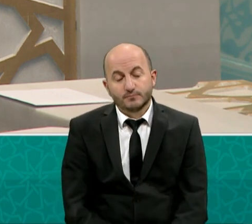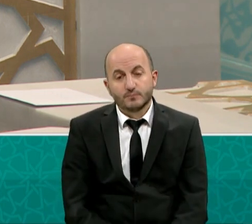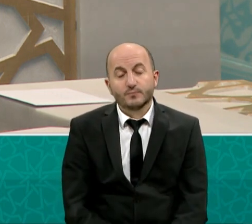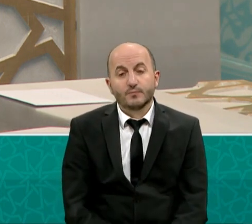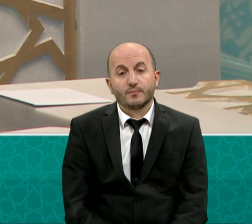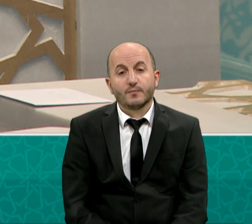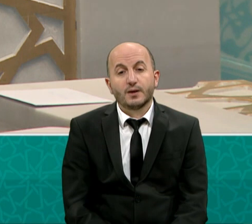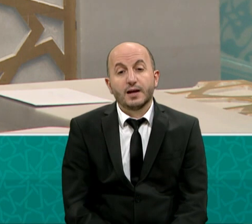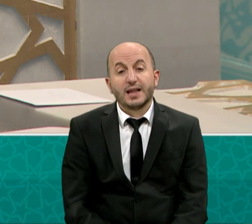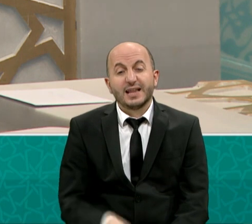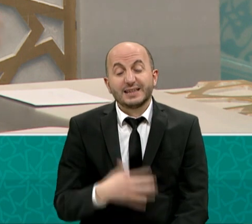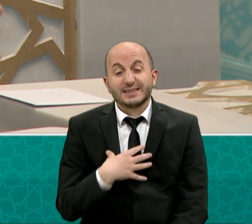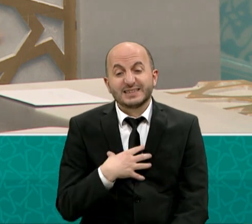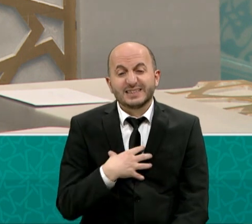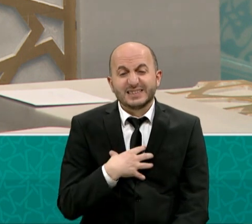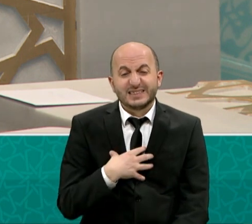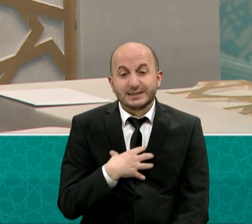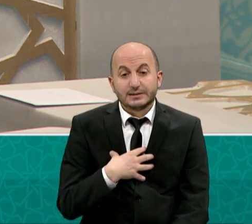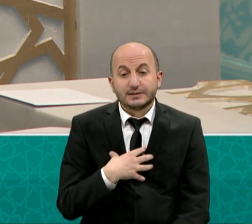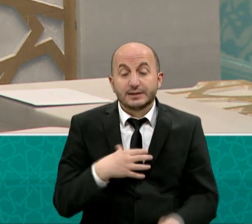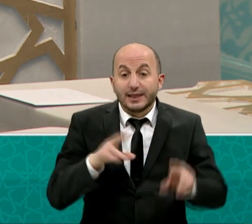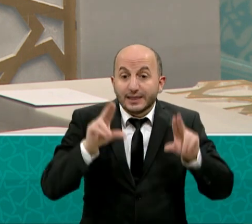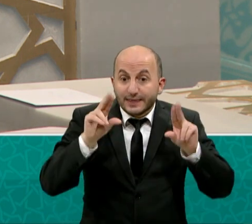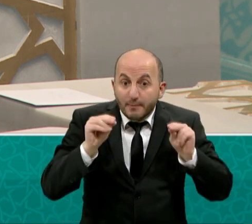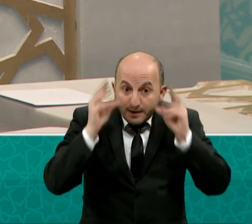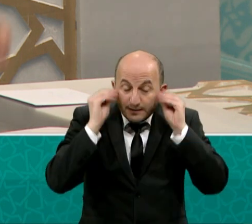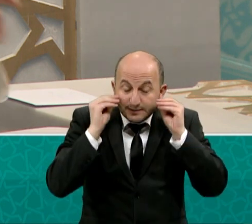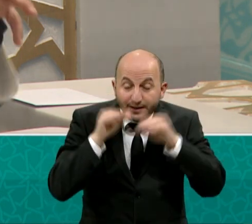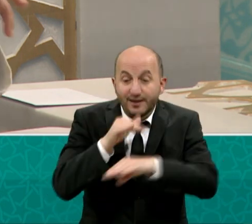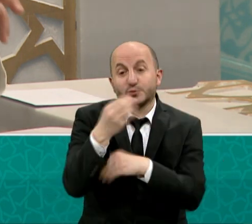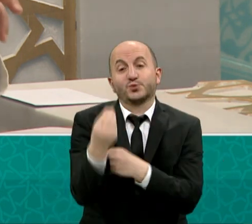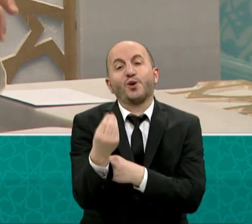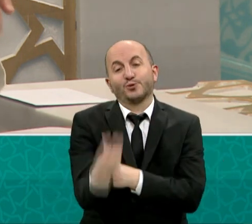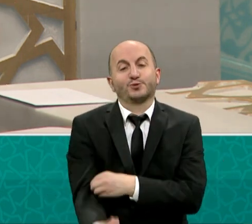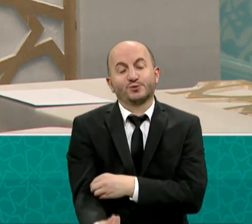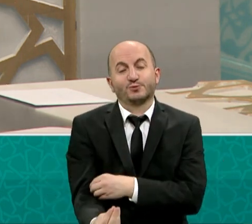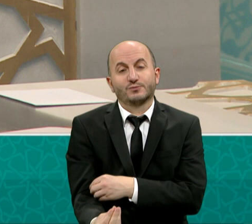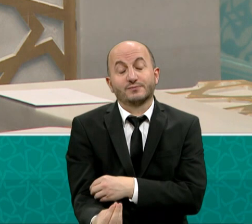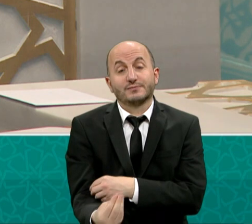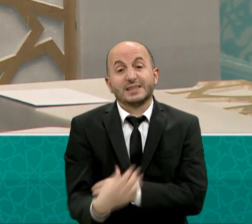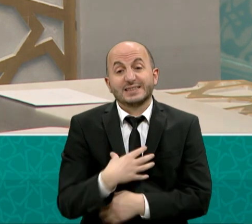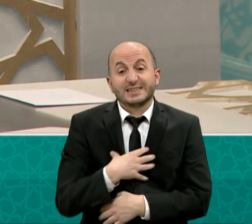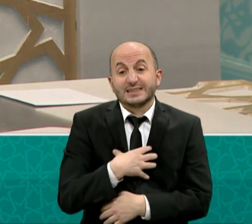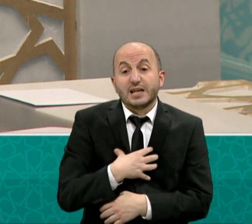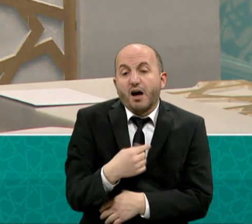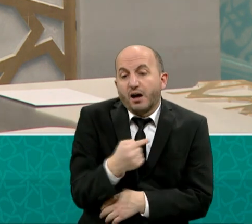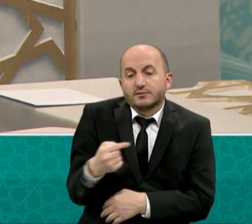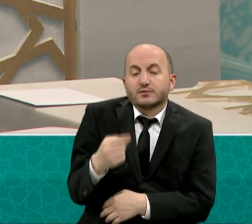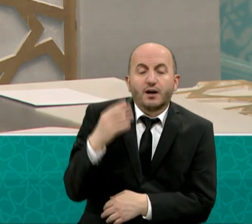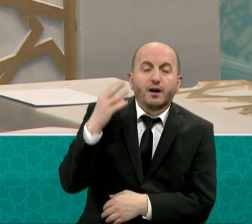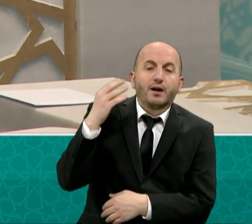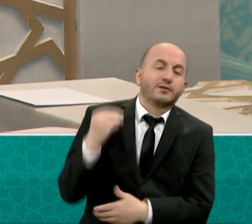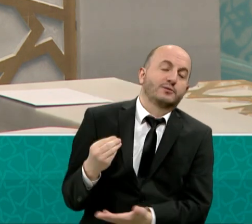başında, dindarlığı tam anlasak hayatı çok güzelleştiririz. Ama dindarlığı eksik anlıyoruz. Belli